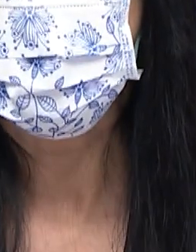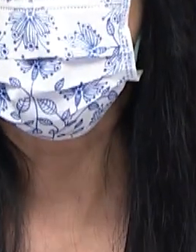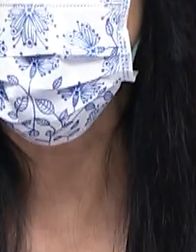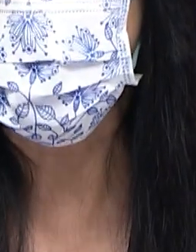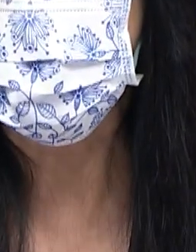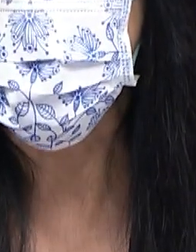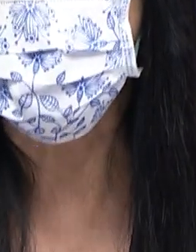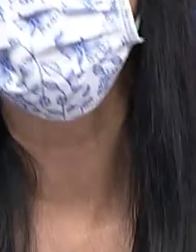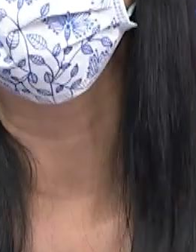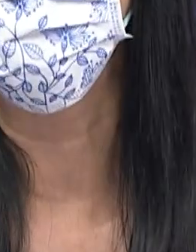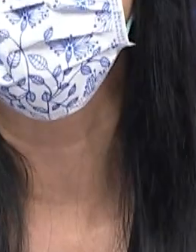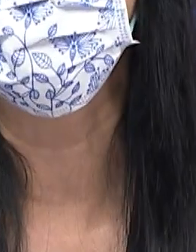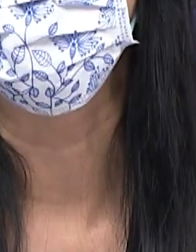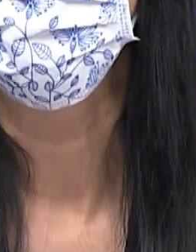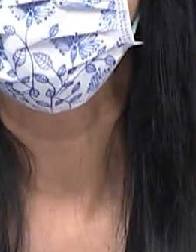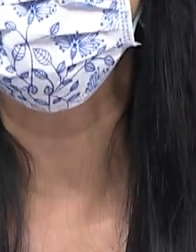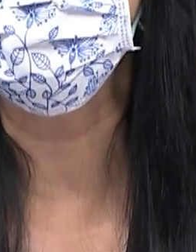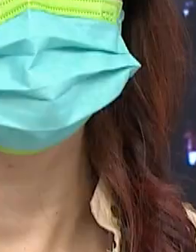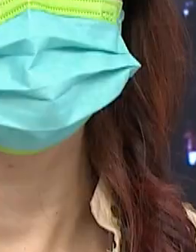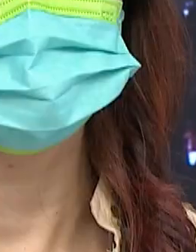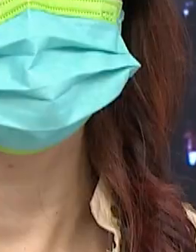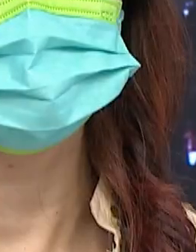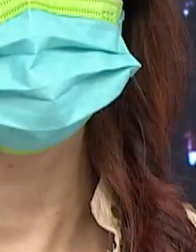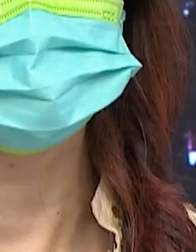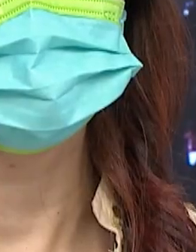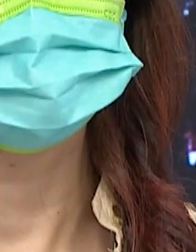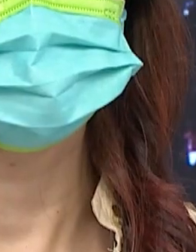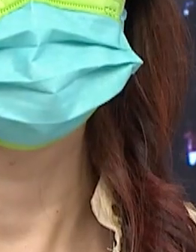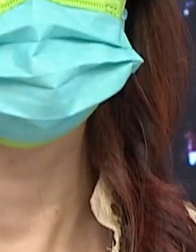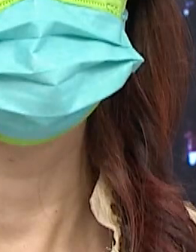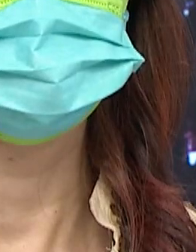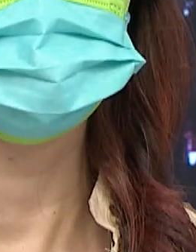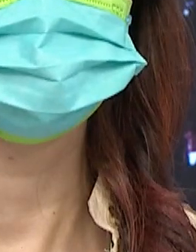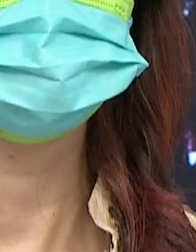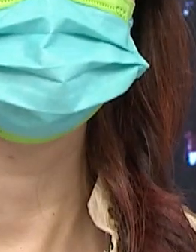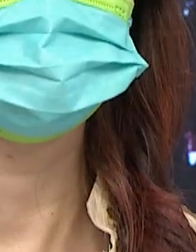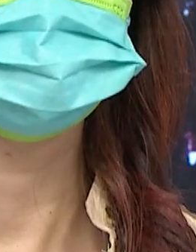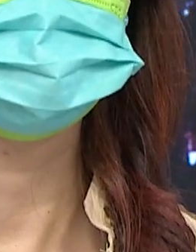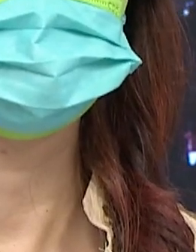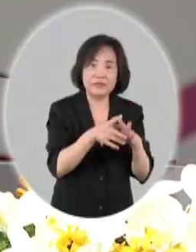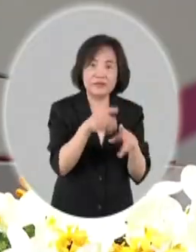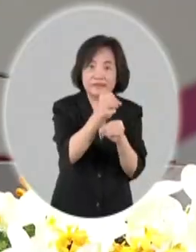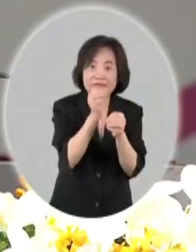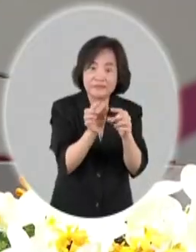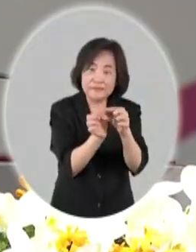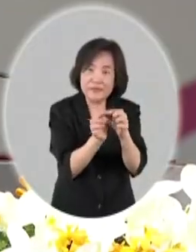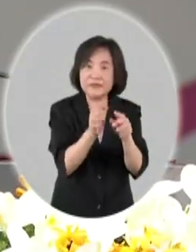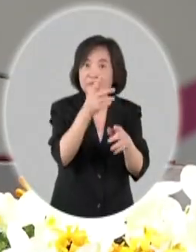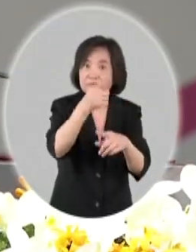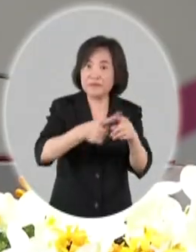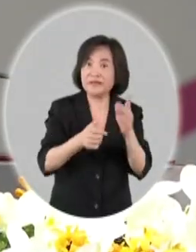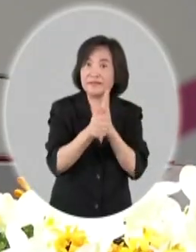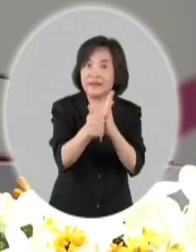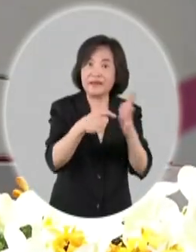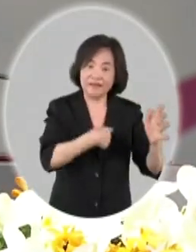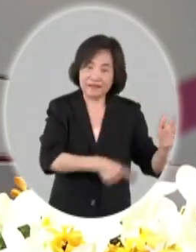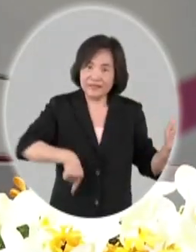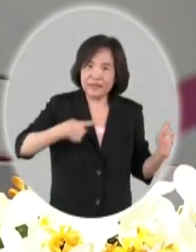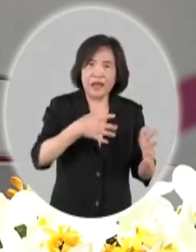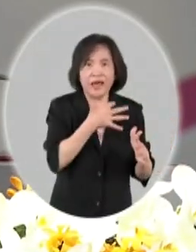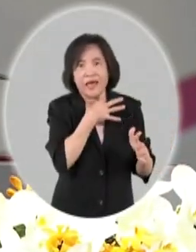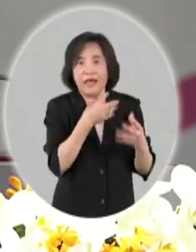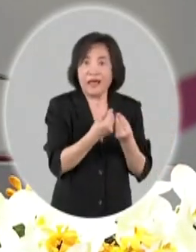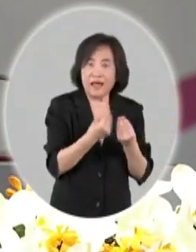台灣這個最嚴峻的一個時刻那是誰把台灣帶到一個最嚴峻的時刻為什麼會讓台灣面臨到現在這樣一個狀況